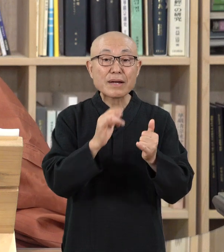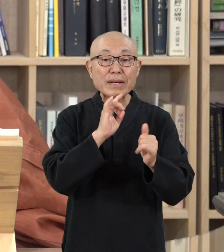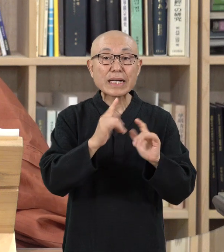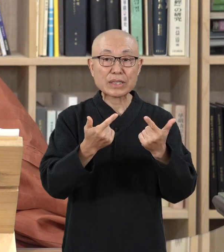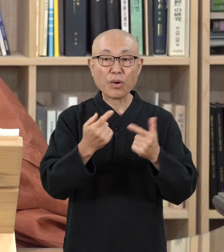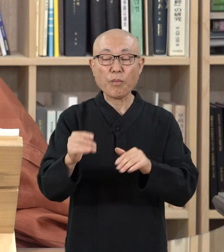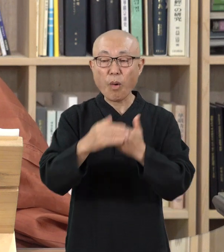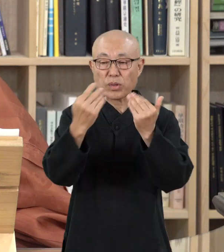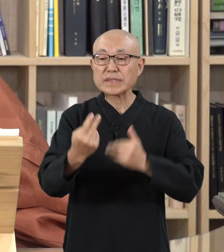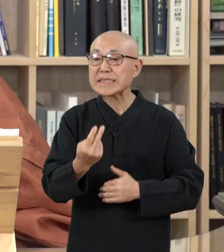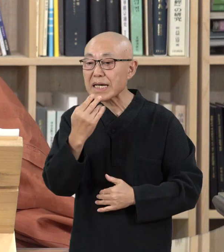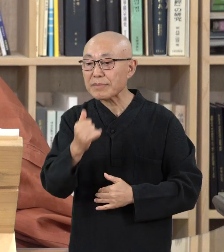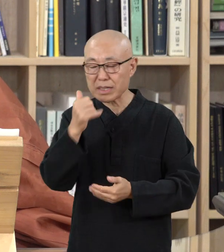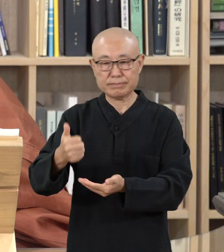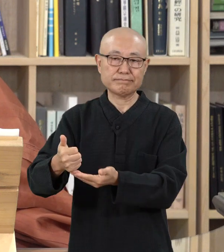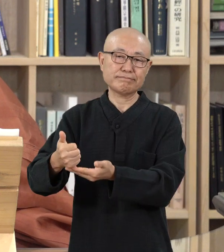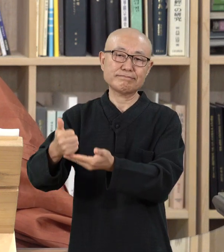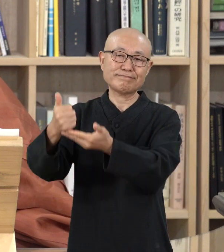아니라 생명 존중